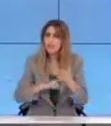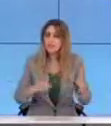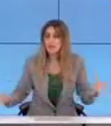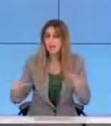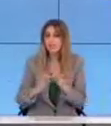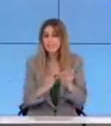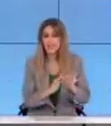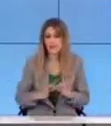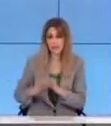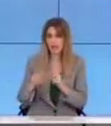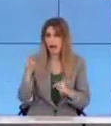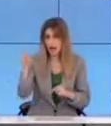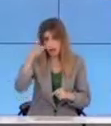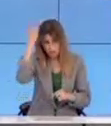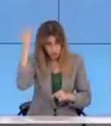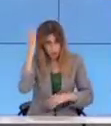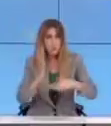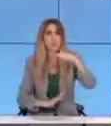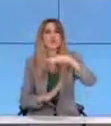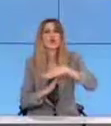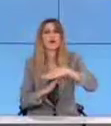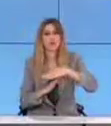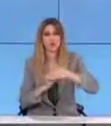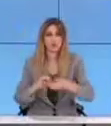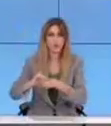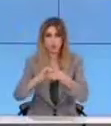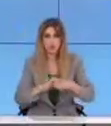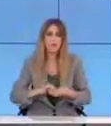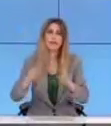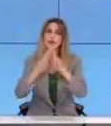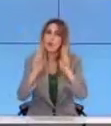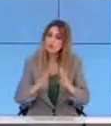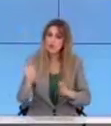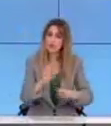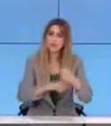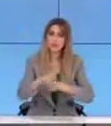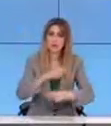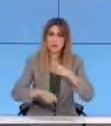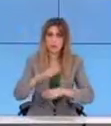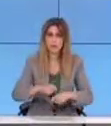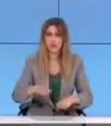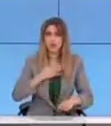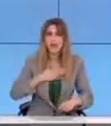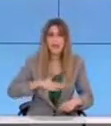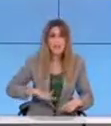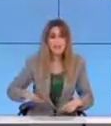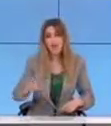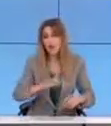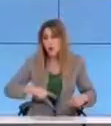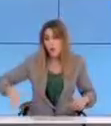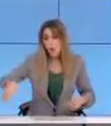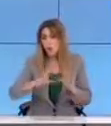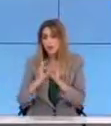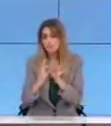έμφαση ότι το επόμενο διάστημα είναι ιδιαίτερα κρίσιμο να μην υπάρξει καμία ολιγορία, ιδίως στους δήμους ή στις περιφέρειες που